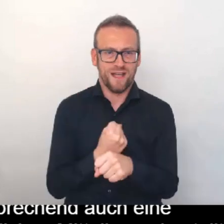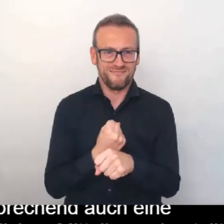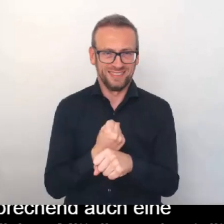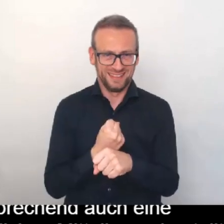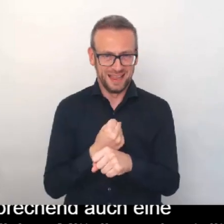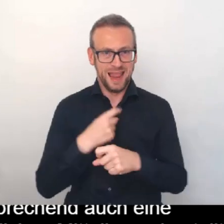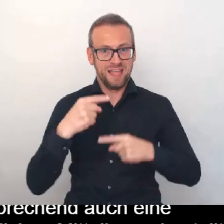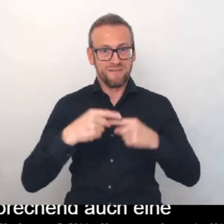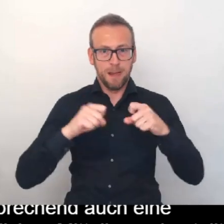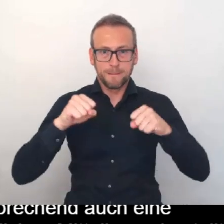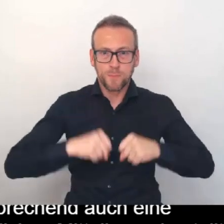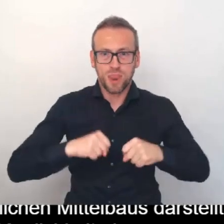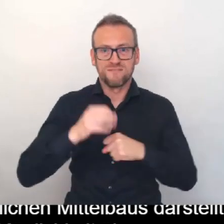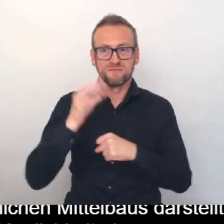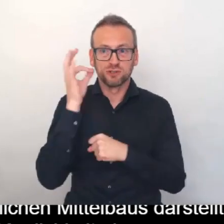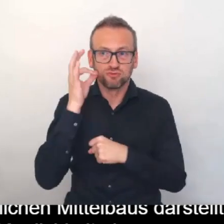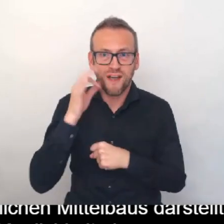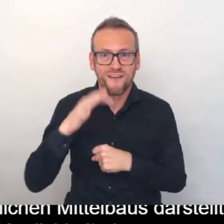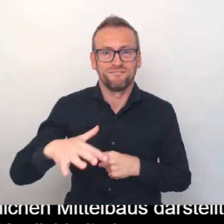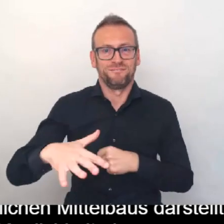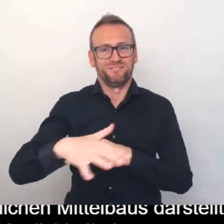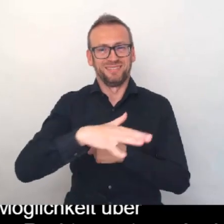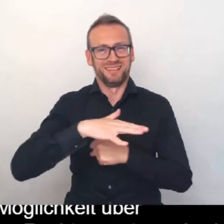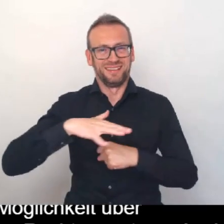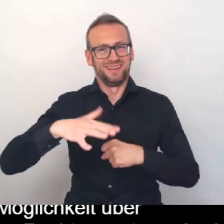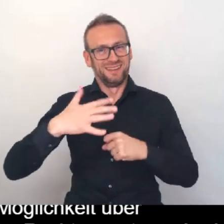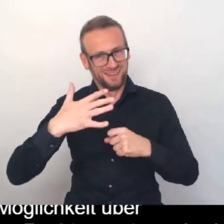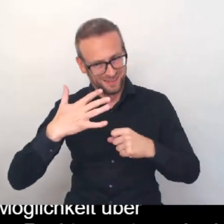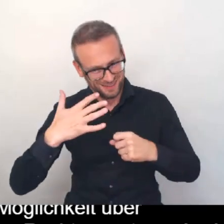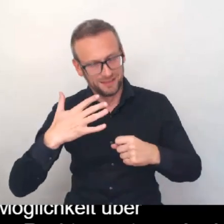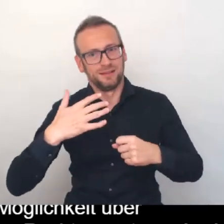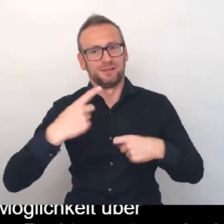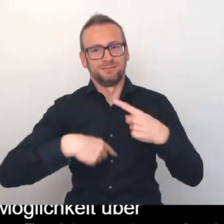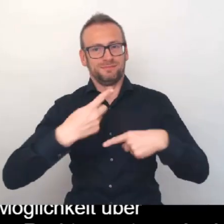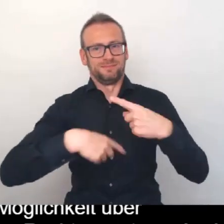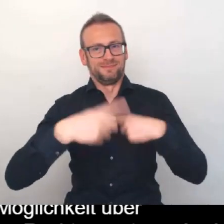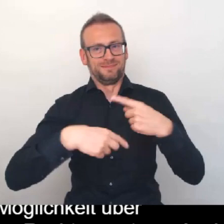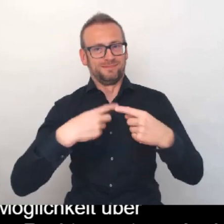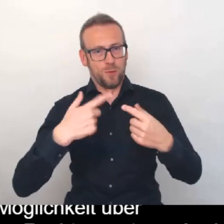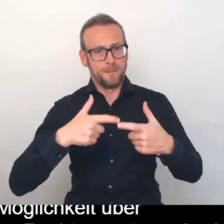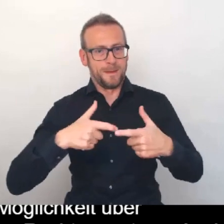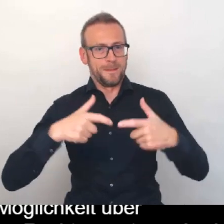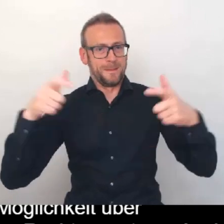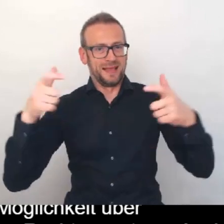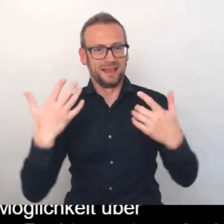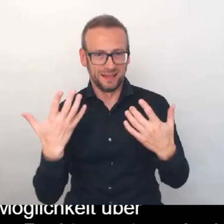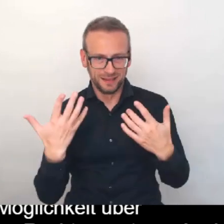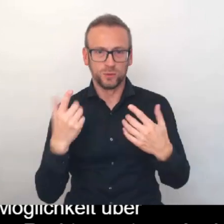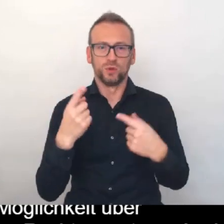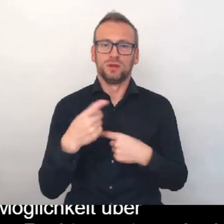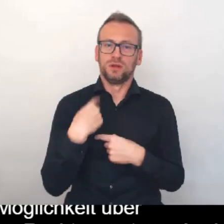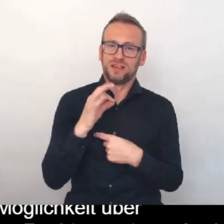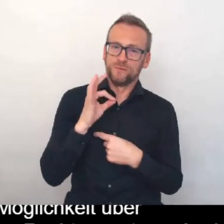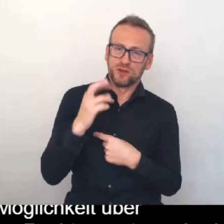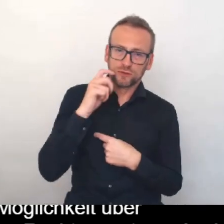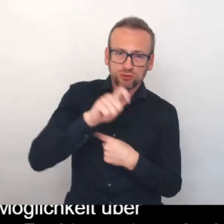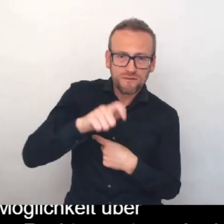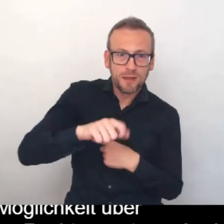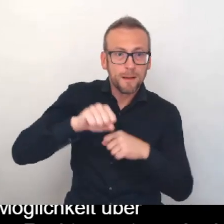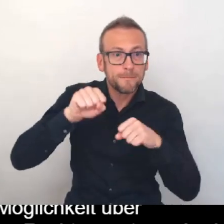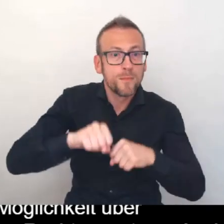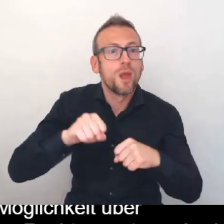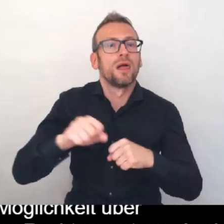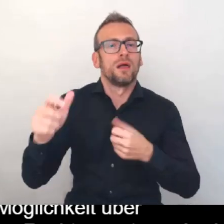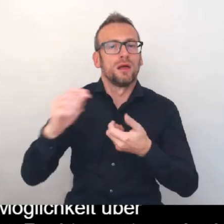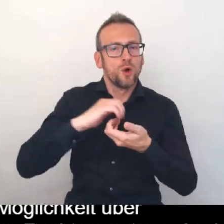Das sind eigentlich noch Stellen, die damals für den doppelten Abiturjahrgang geschaffen worden waren, die wir jetzt etatisieren können. Man ging davon